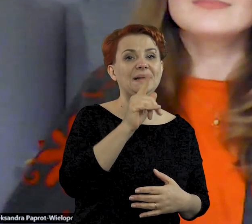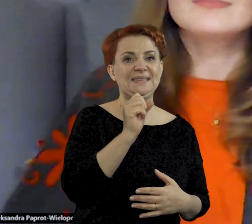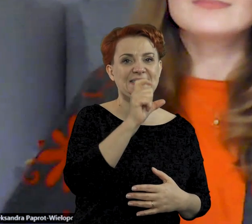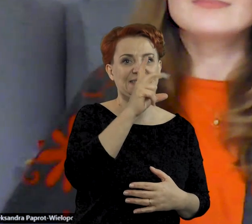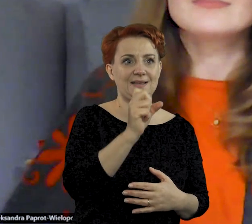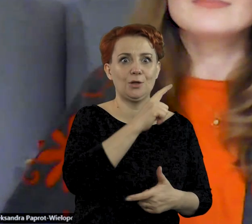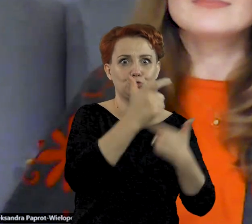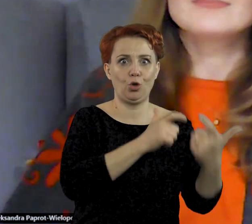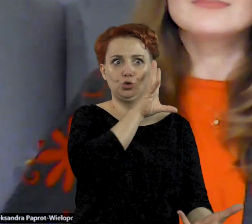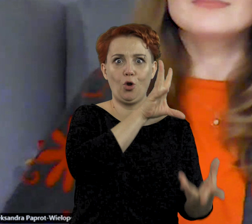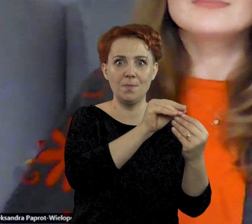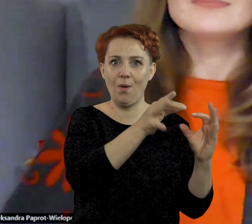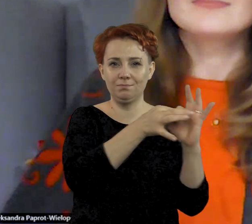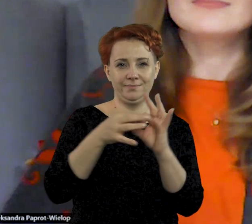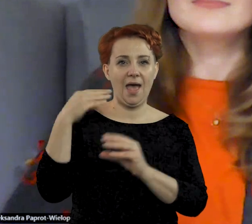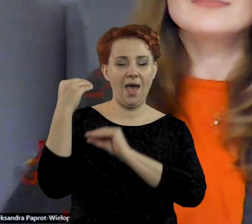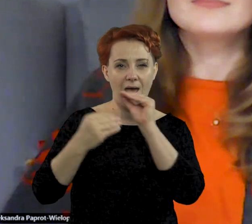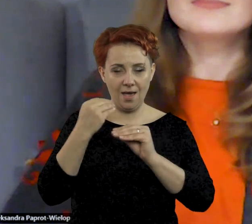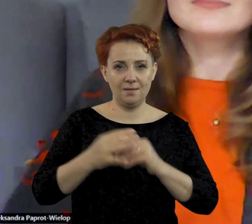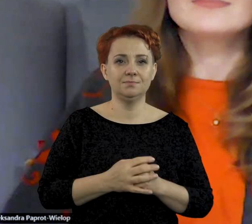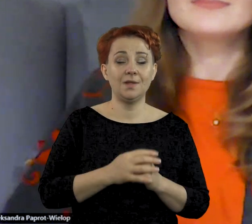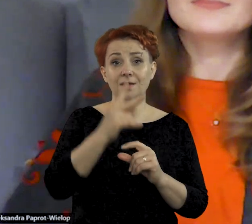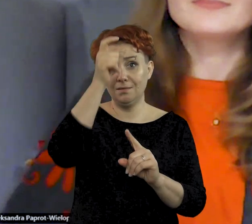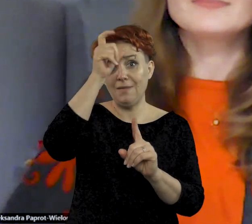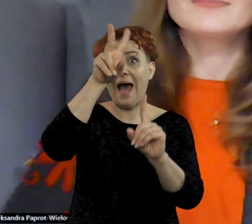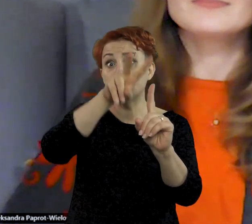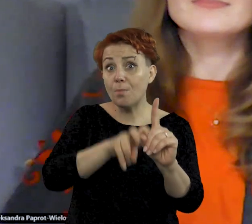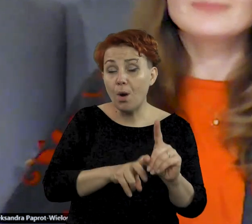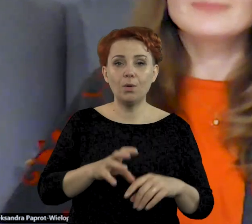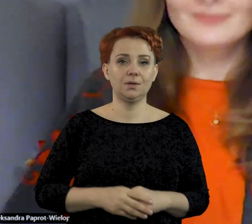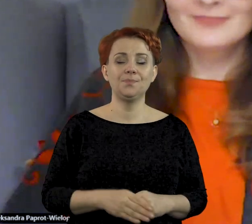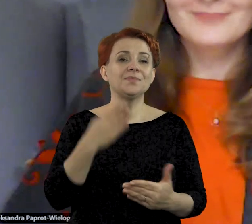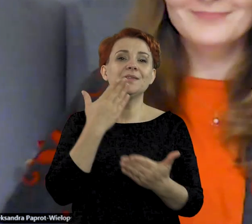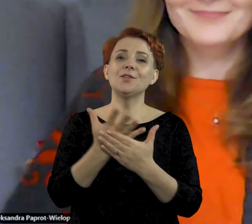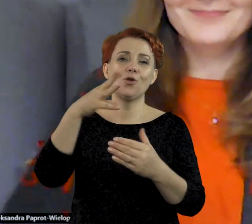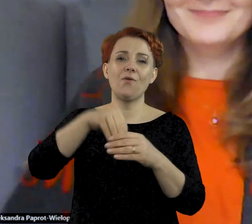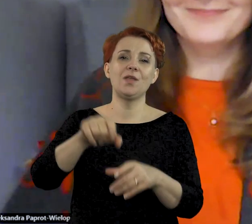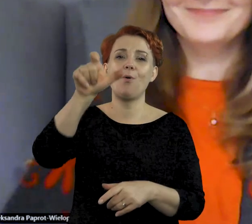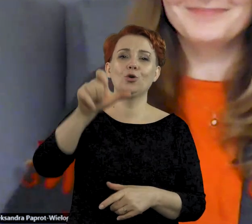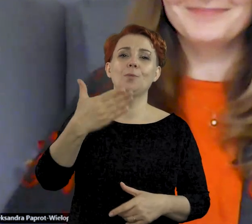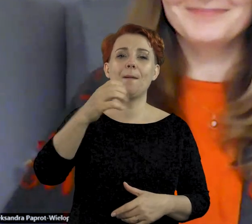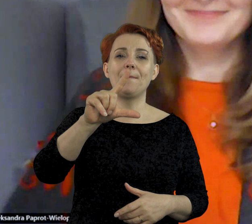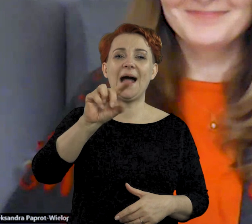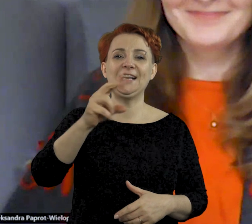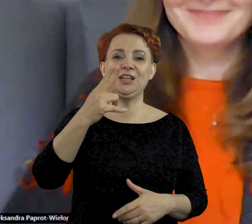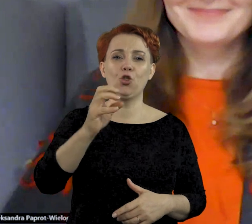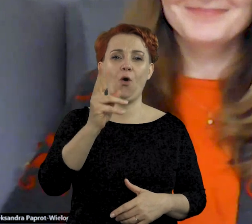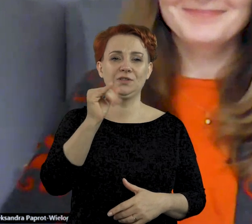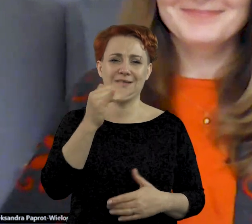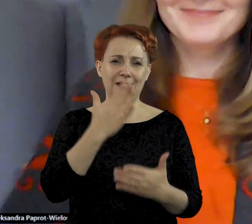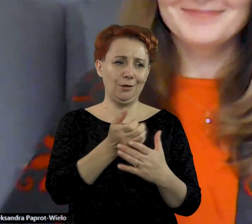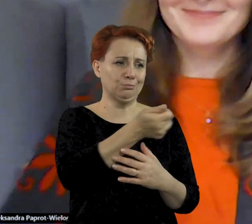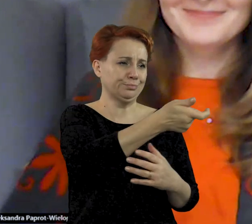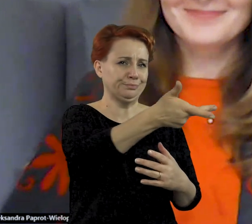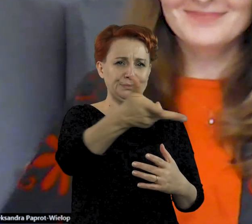miejscu na przykład w światowej antropologii, że polska antropologia nie tylko Bronisławem Malinowskim stoi. Więc i tu